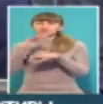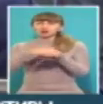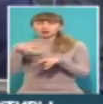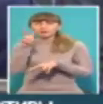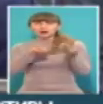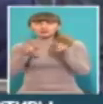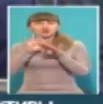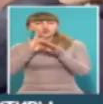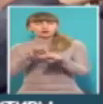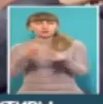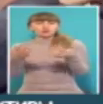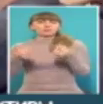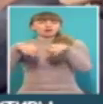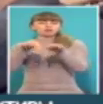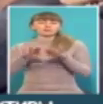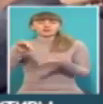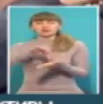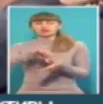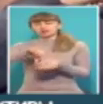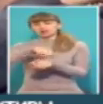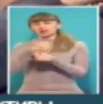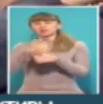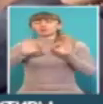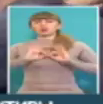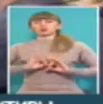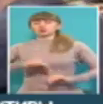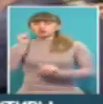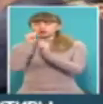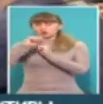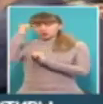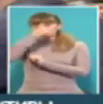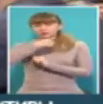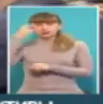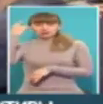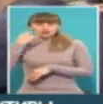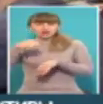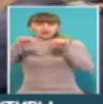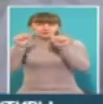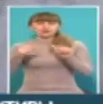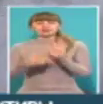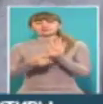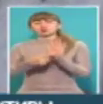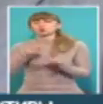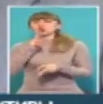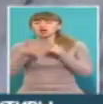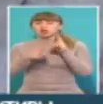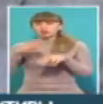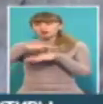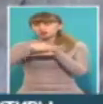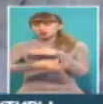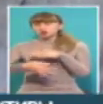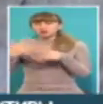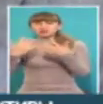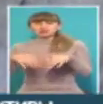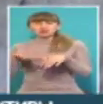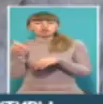принимаются процессуальные решения. Представители Генпрокуратуры отметят, ежегодно в стране регистрируется до 700 жалоб о пытках и насилии среди